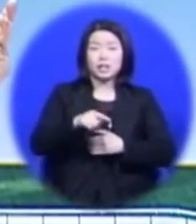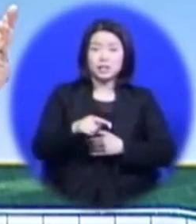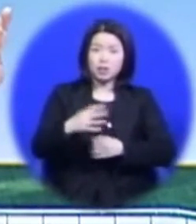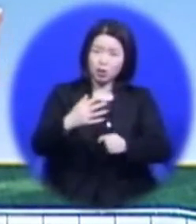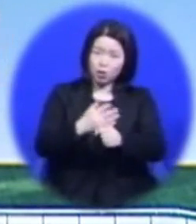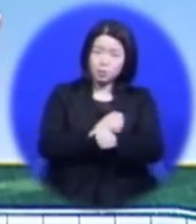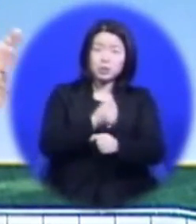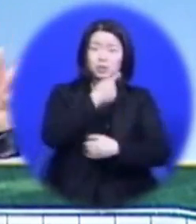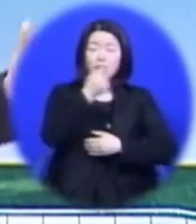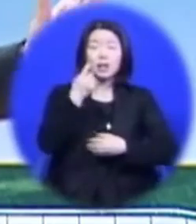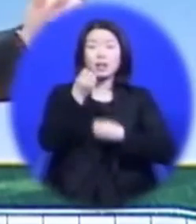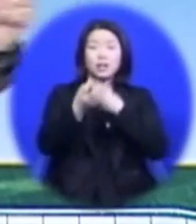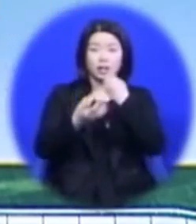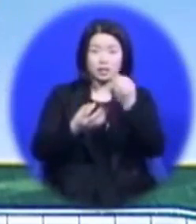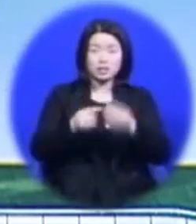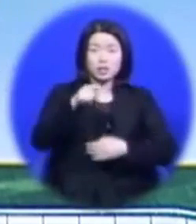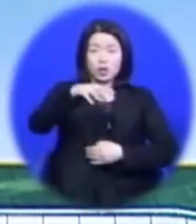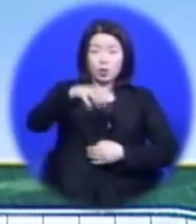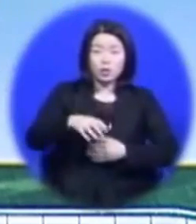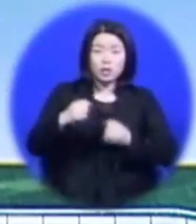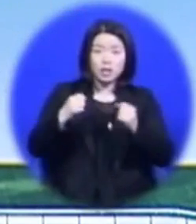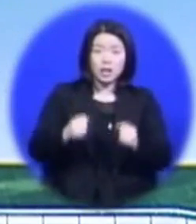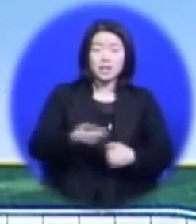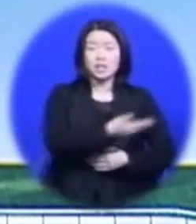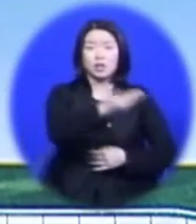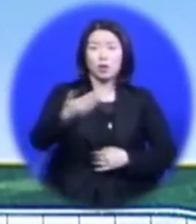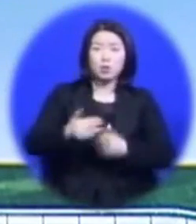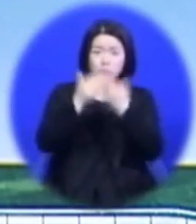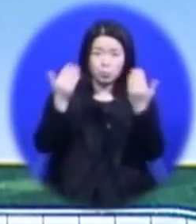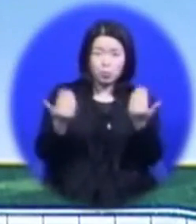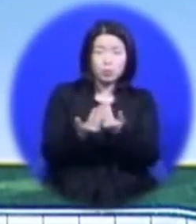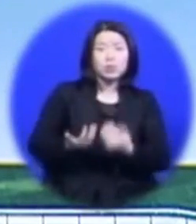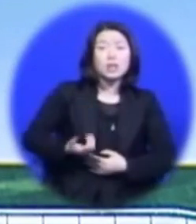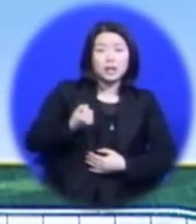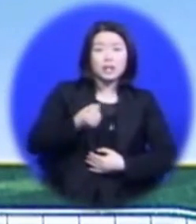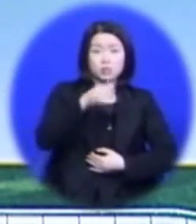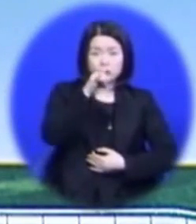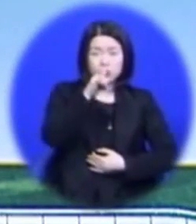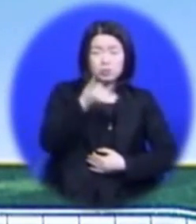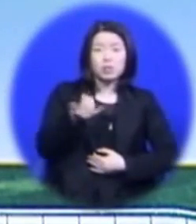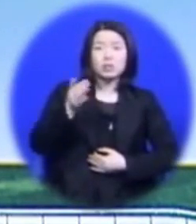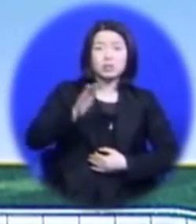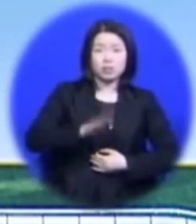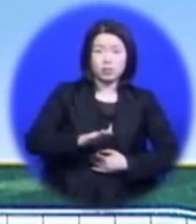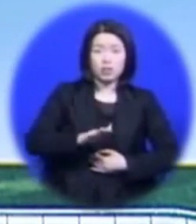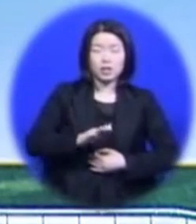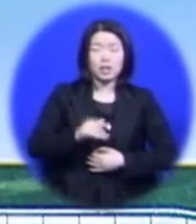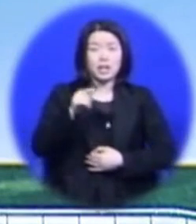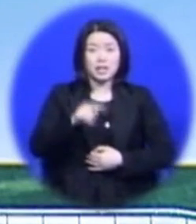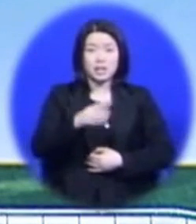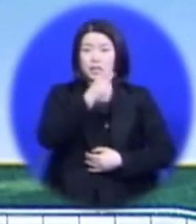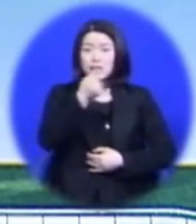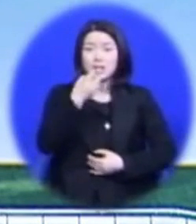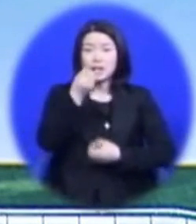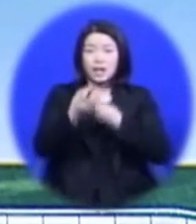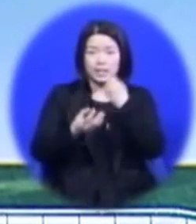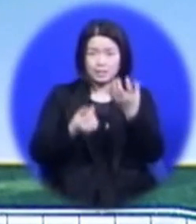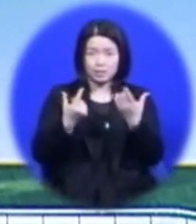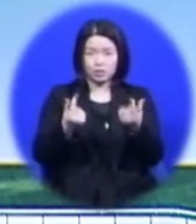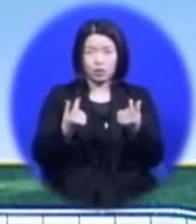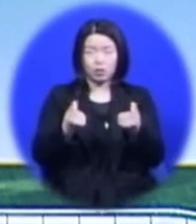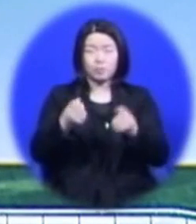엄청난 간증을 여기 계신 여러분 다 가지고 계십니다. 그런데 이 간증처럼 또